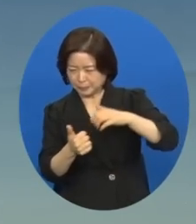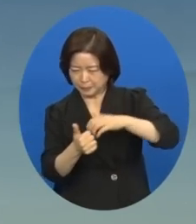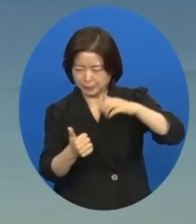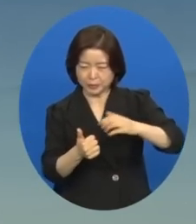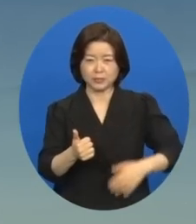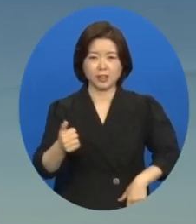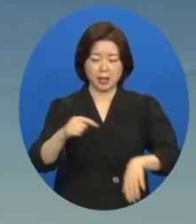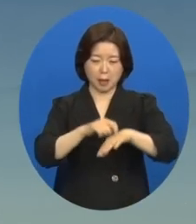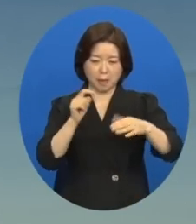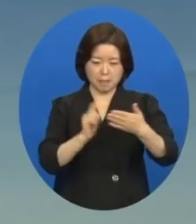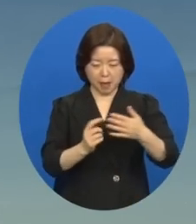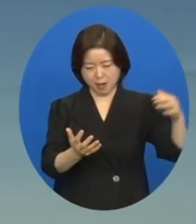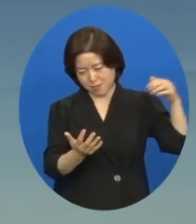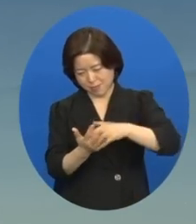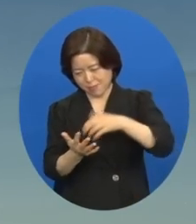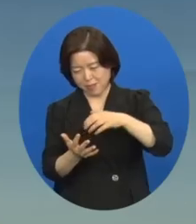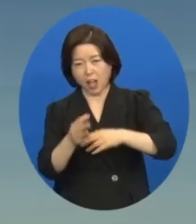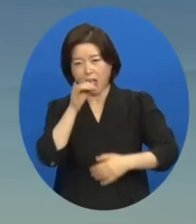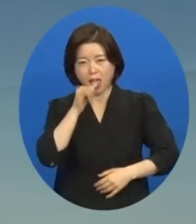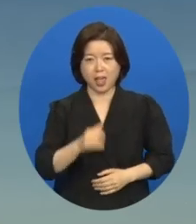마음으로 퍼붓는 것이죠.